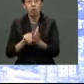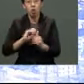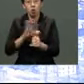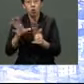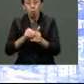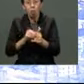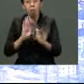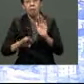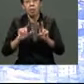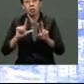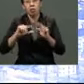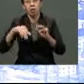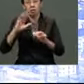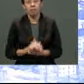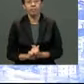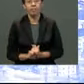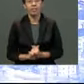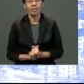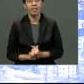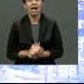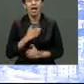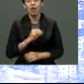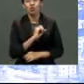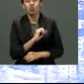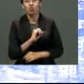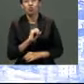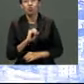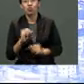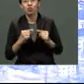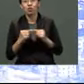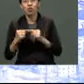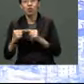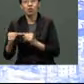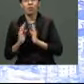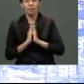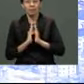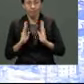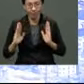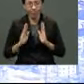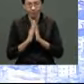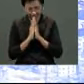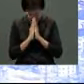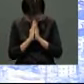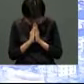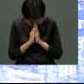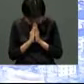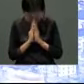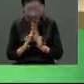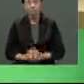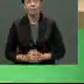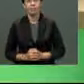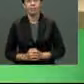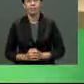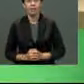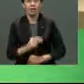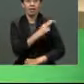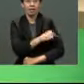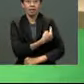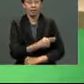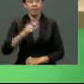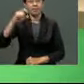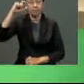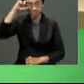ราจะต้องเป็นเลขศูนย์อย่างนี้ไปเรื่อยๆนะครับกราบขอบพระคุณเป็นอย่างสูงครับ กราบขอบพระคุณนะคะนายแพทย์ทวีสินวิษ